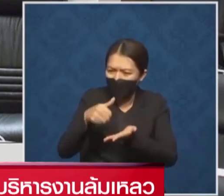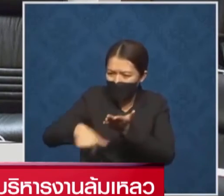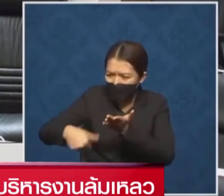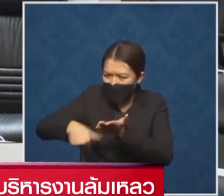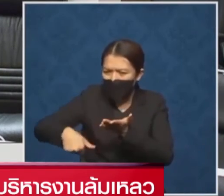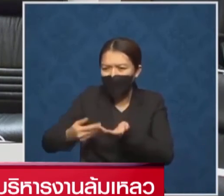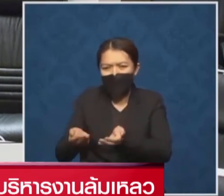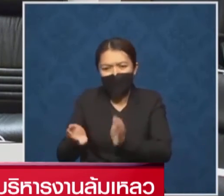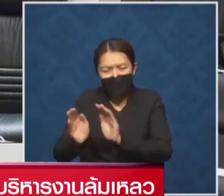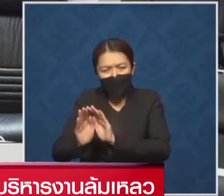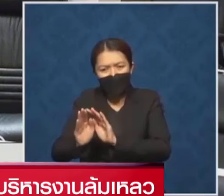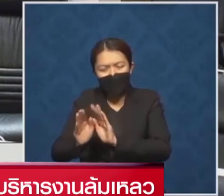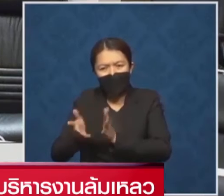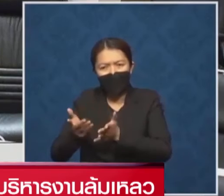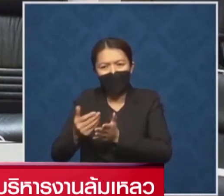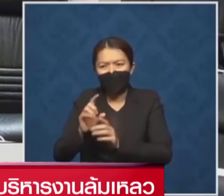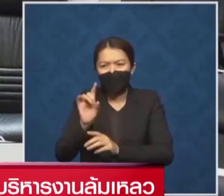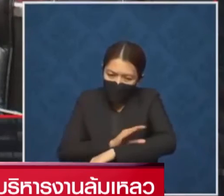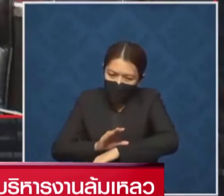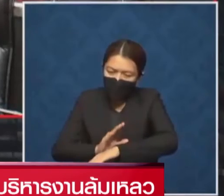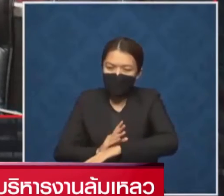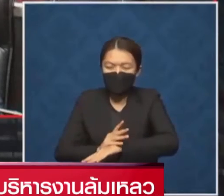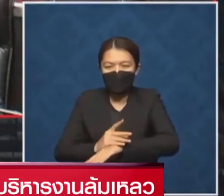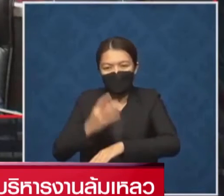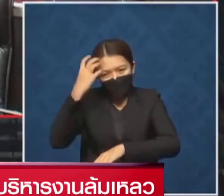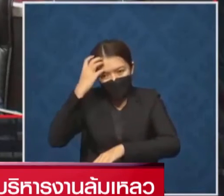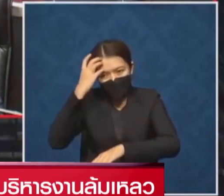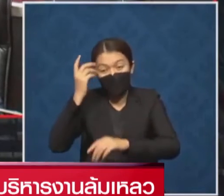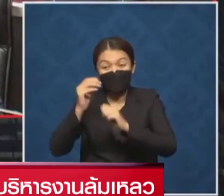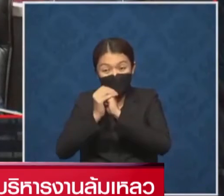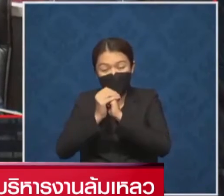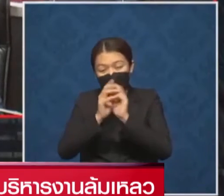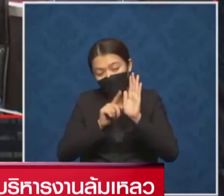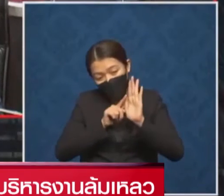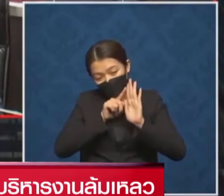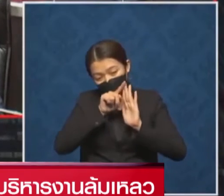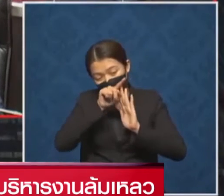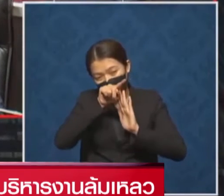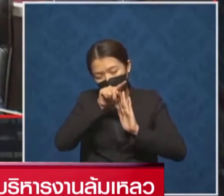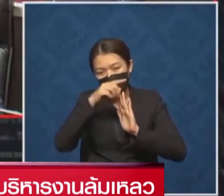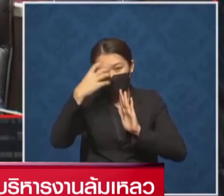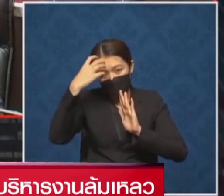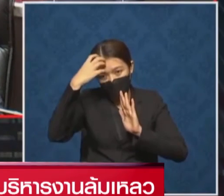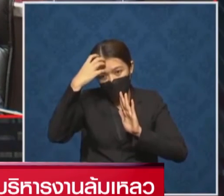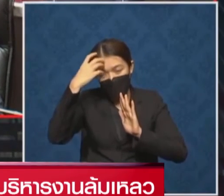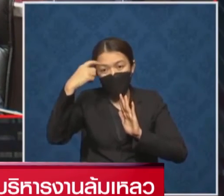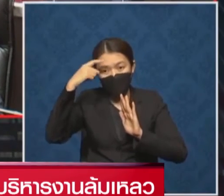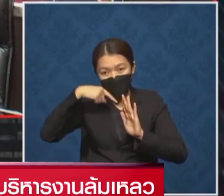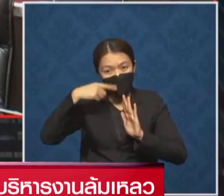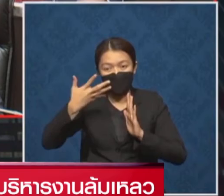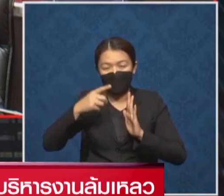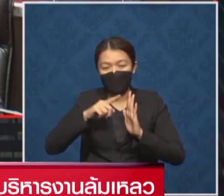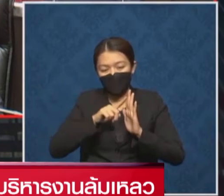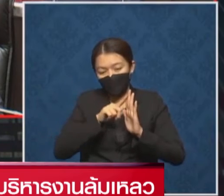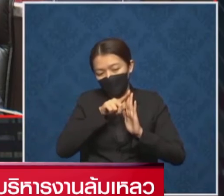ให้นายกรับความจริงแล้วฟังคนอื่นให้มากขึ้นและแก้ปัญหาในเชิงรุกวันนี้ถ้าท่านยุบสภาเราไป